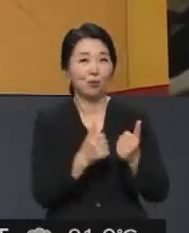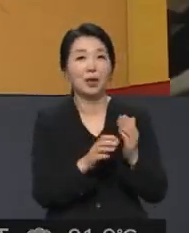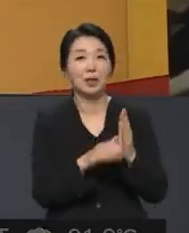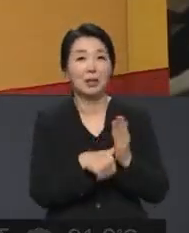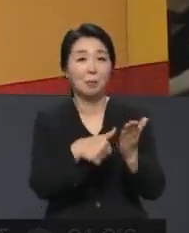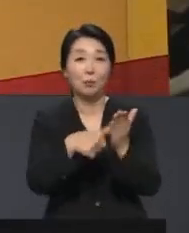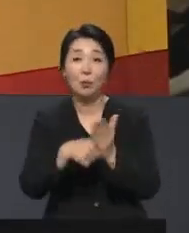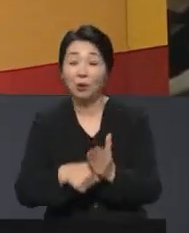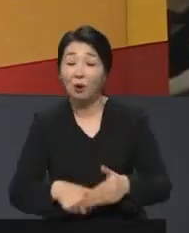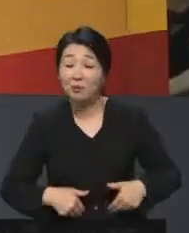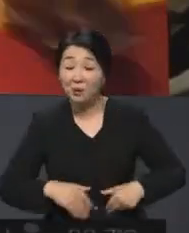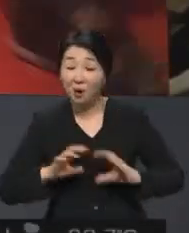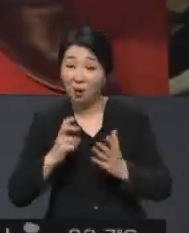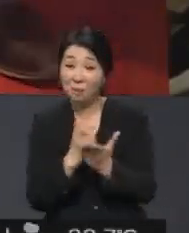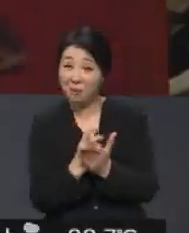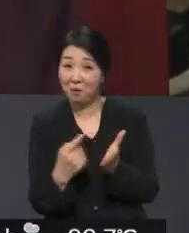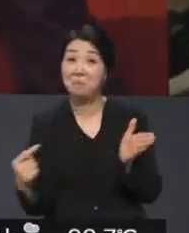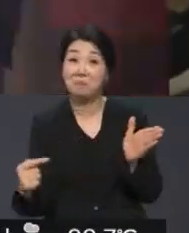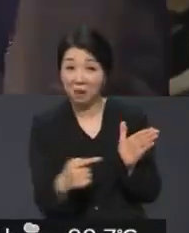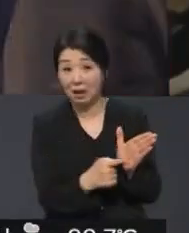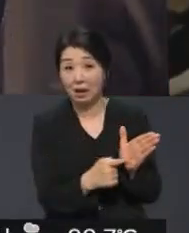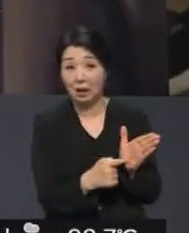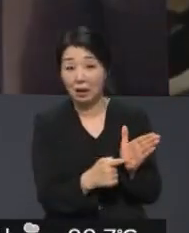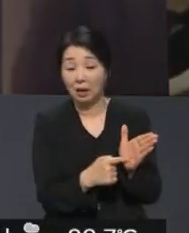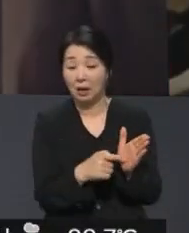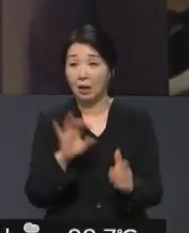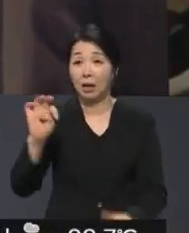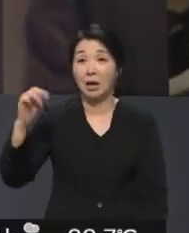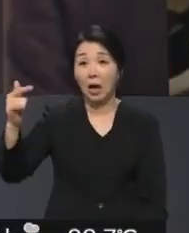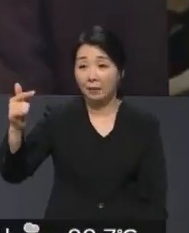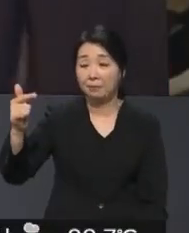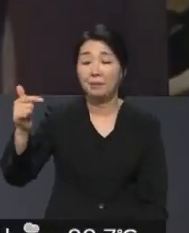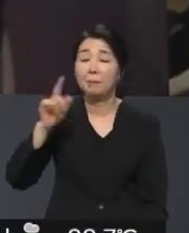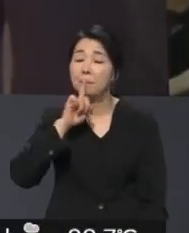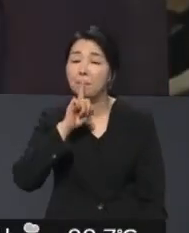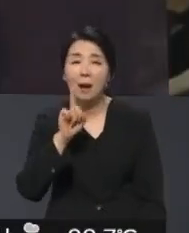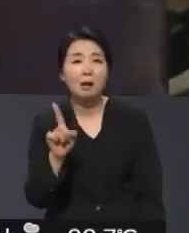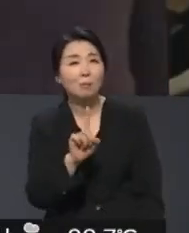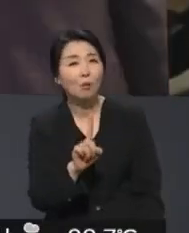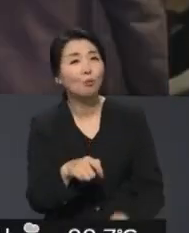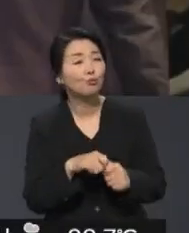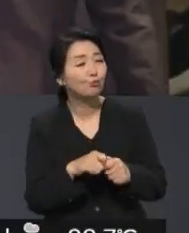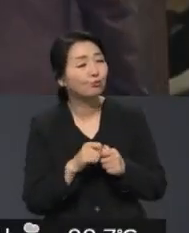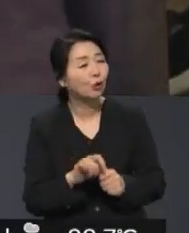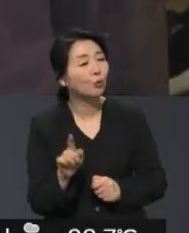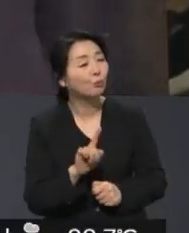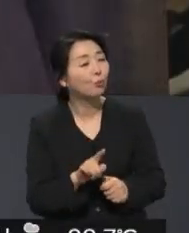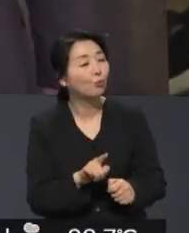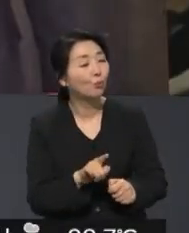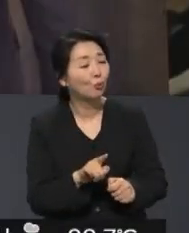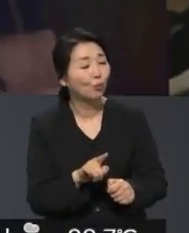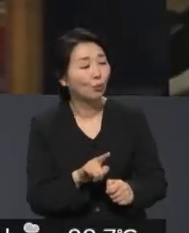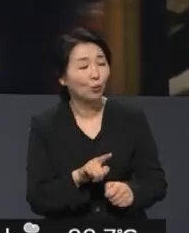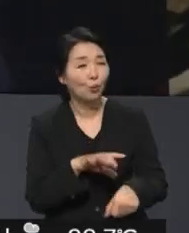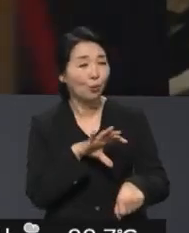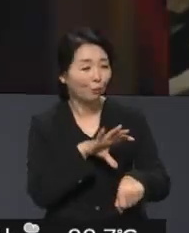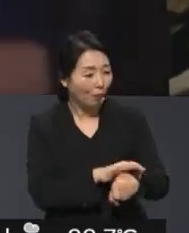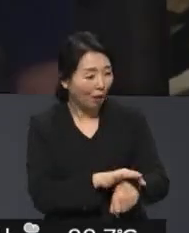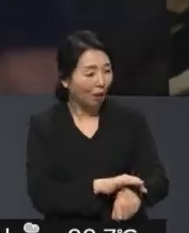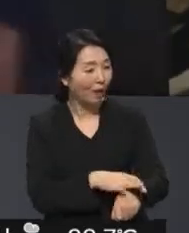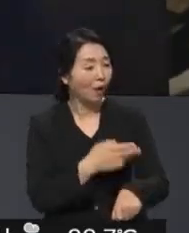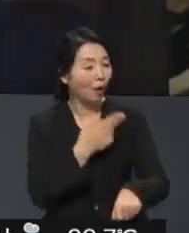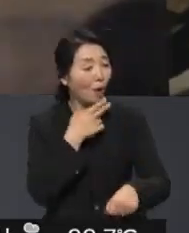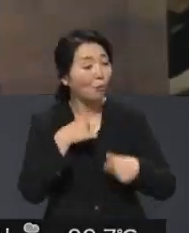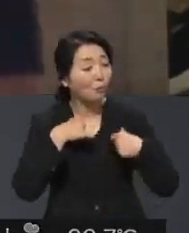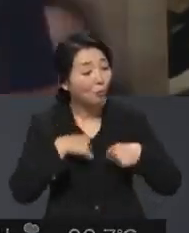거 헌법에 명시된 사안이죠. 한동훈 법무장관 이 얘기 듣고 구체적으로 어떻게 불체포 특권을 포기하겠다는